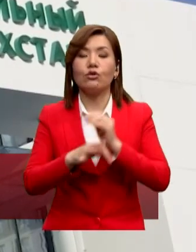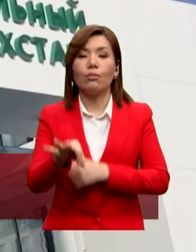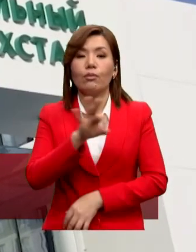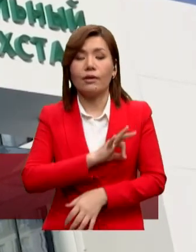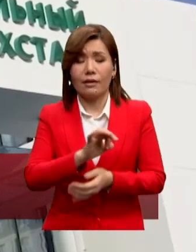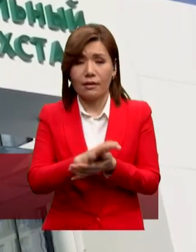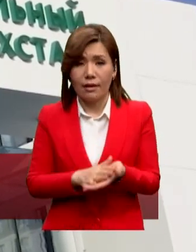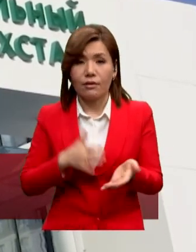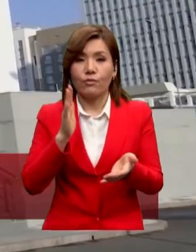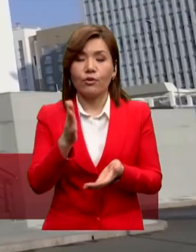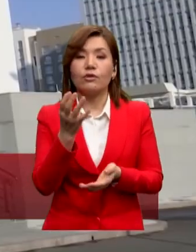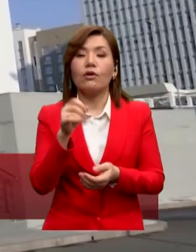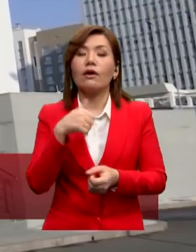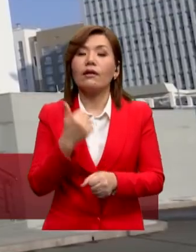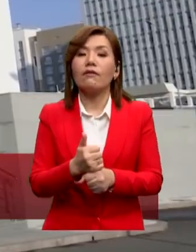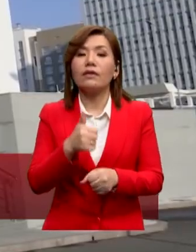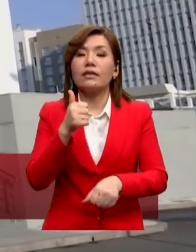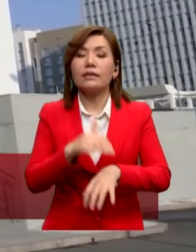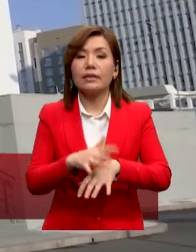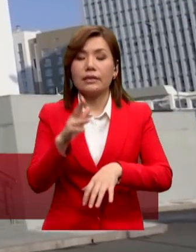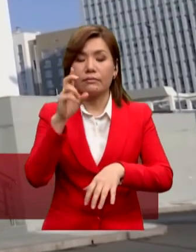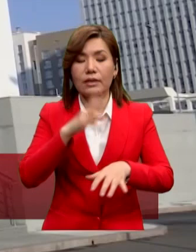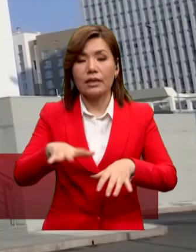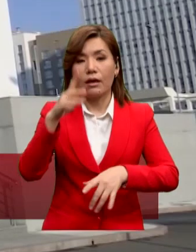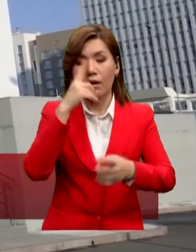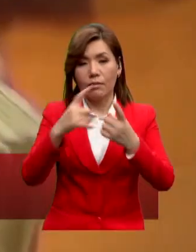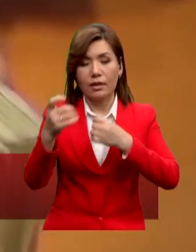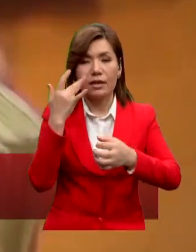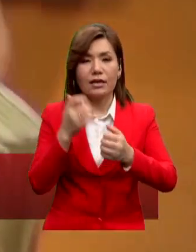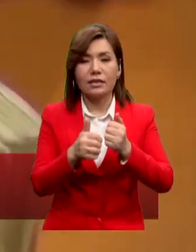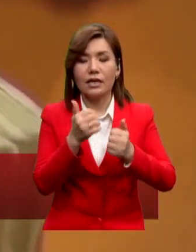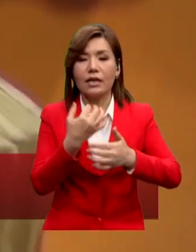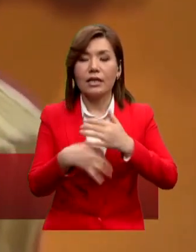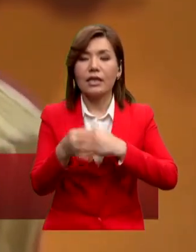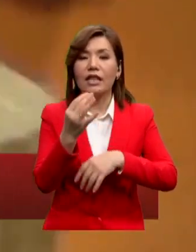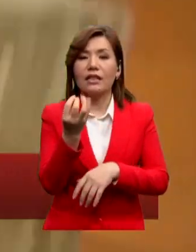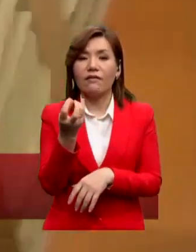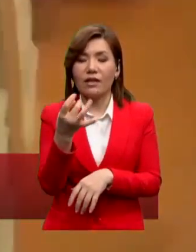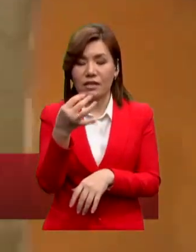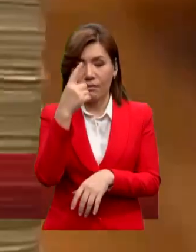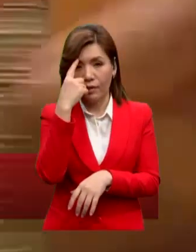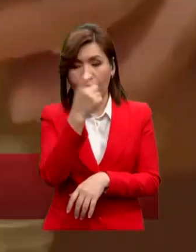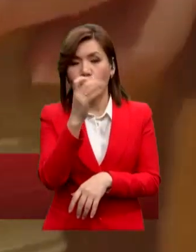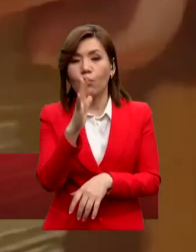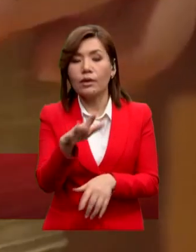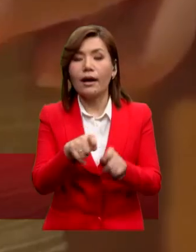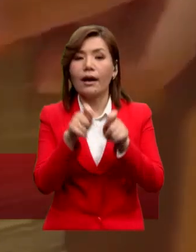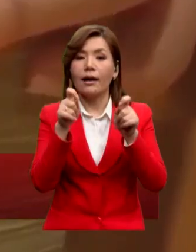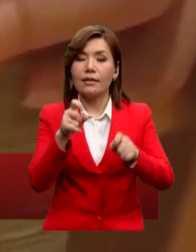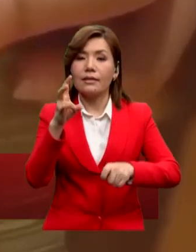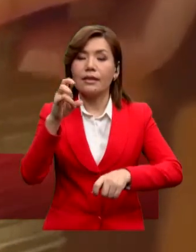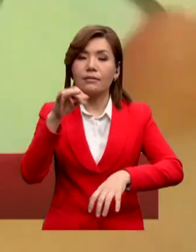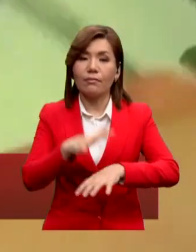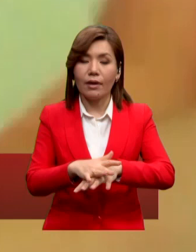и дальше. Также, возможно, главный банк страны начнет публиковать ежемесячные интервенции. Эксперты считают, что открытость Нацбанка